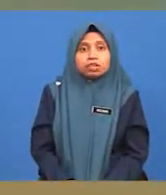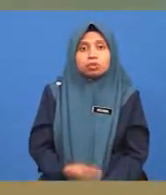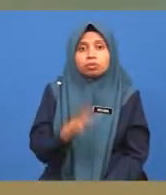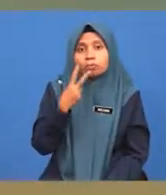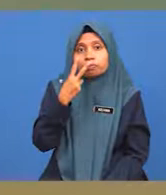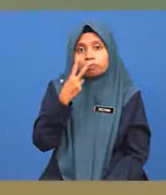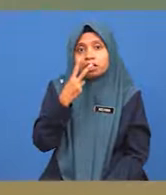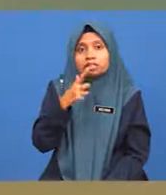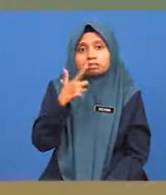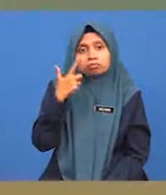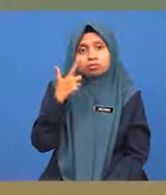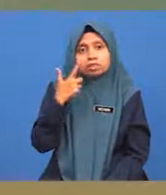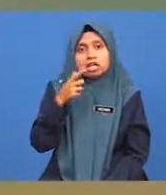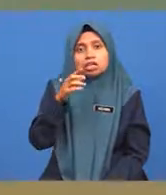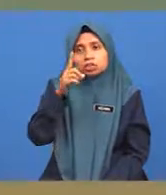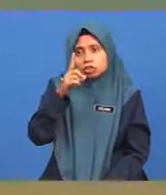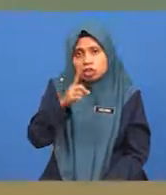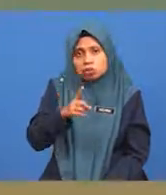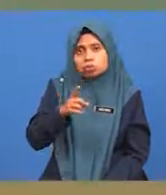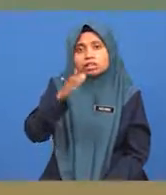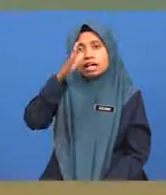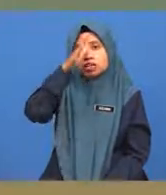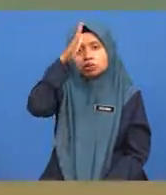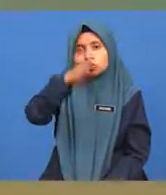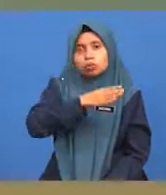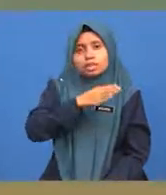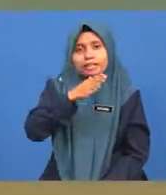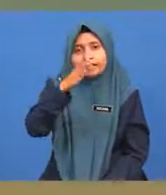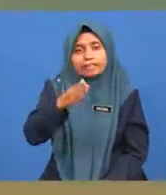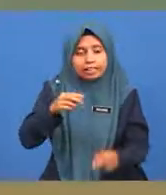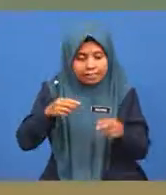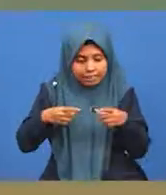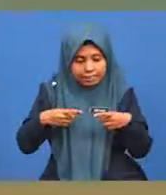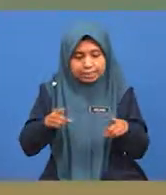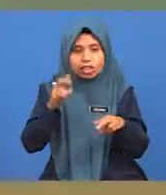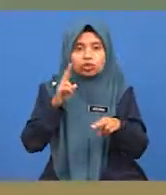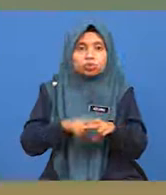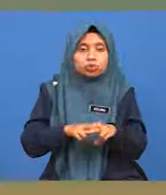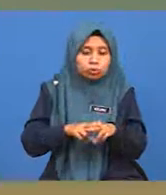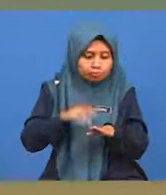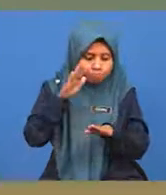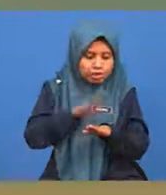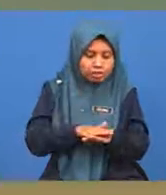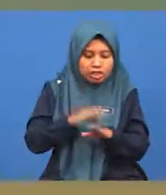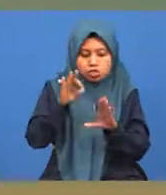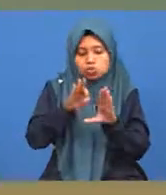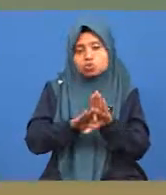Kelihatan seorang datuk dan nenek sedang duduk di atas sofa.